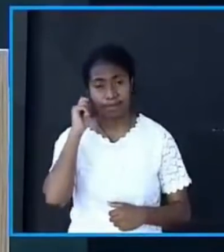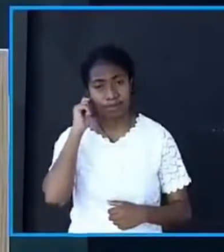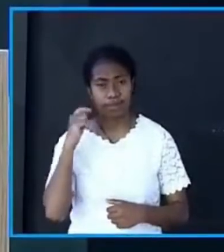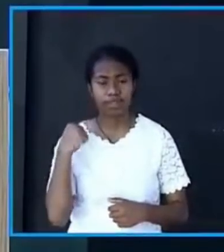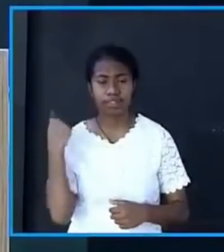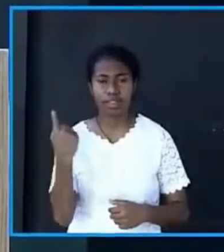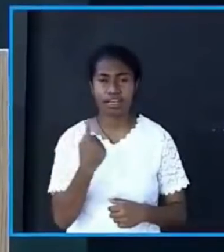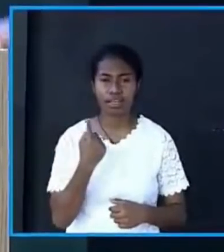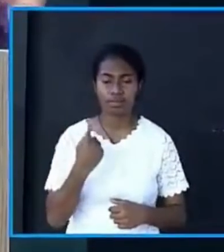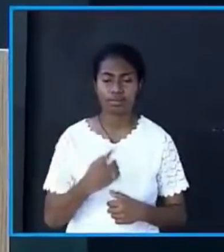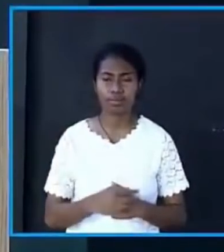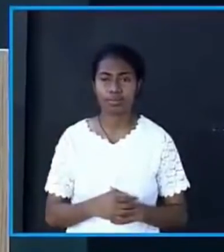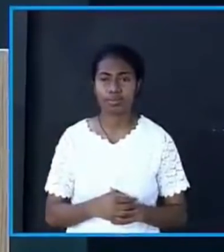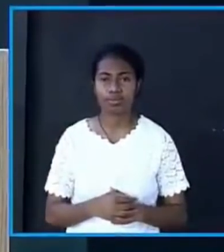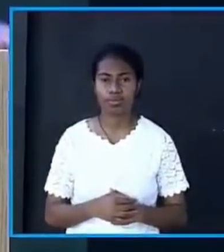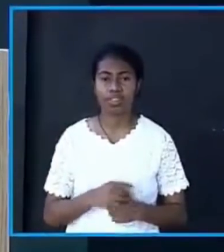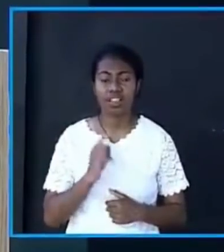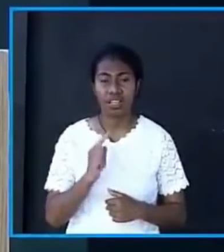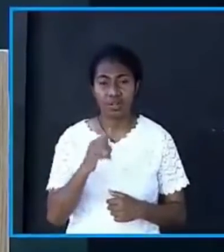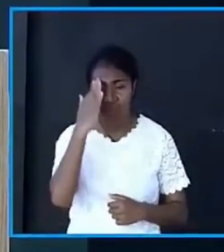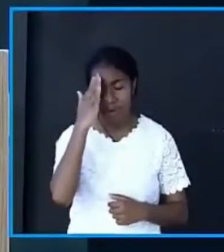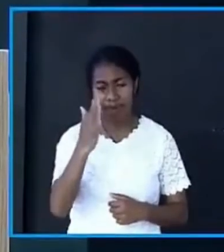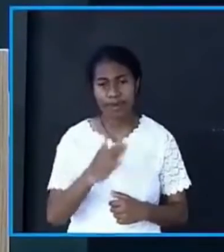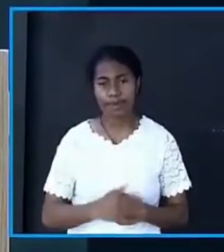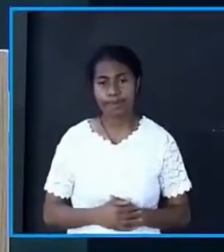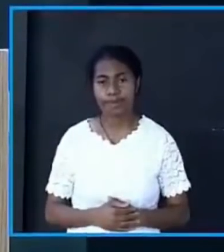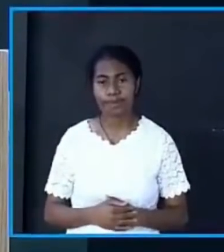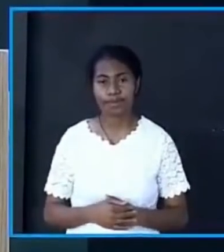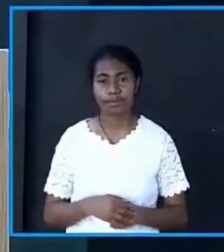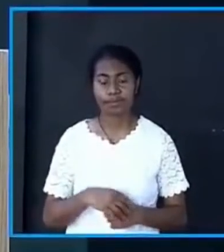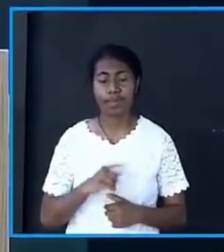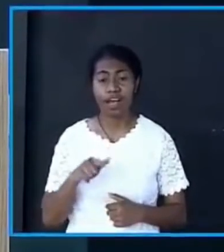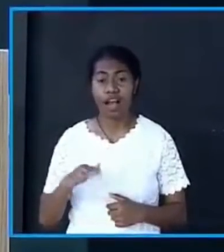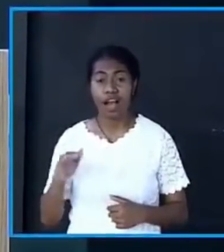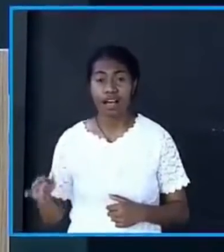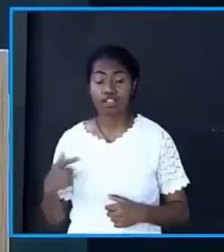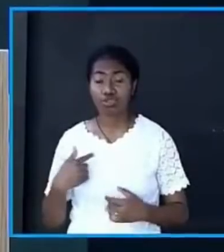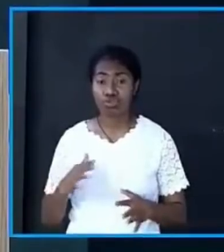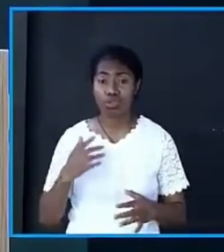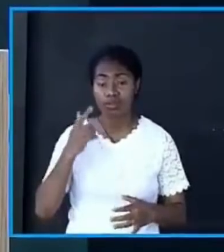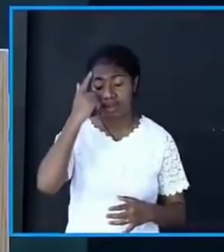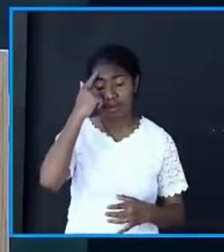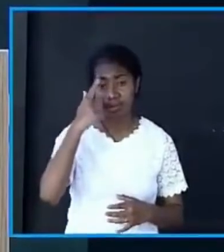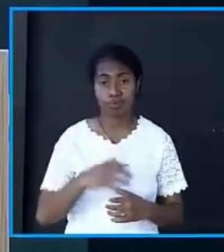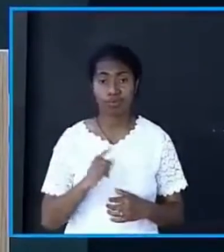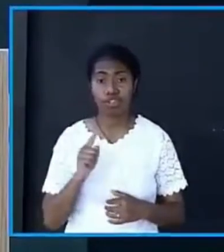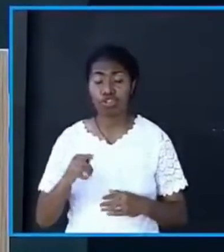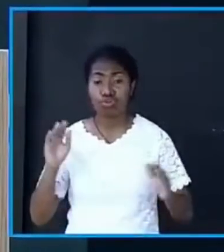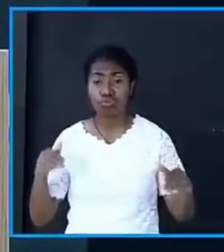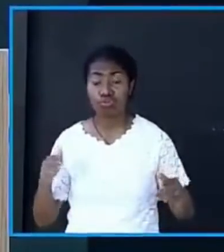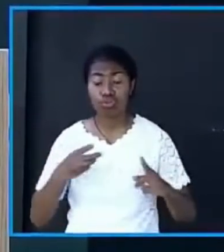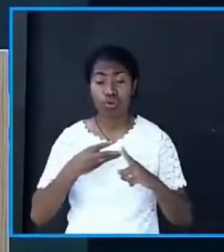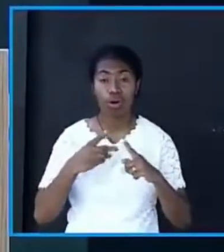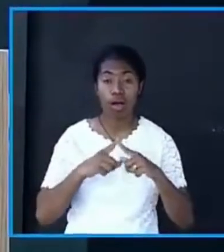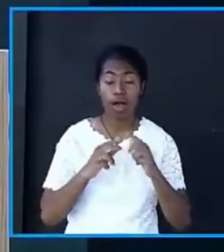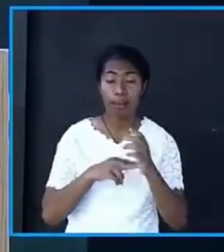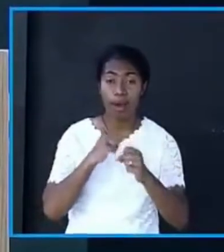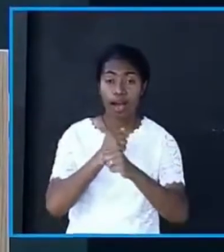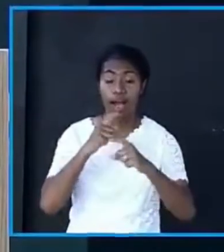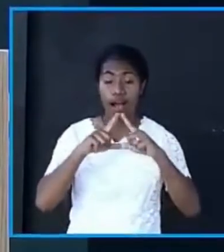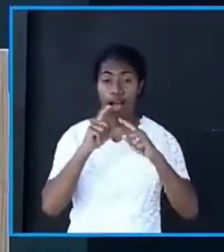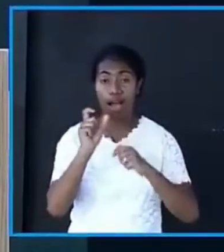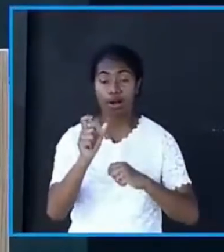ibu tanya lagi nah itu apa ini anak tetapi sudah tanya karena itu burung bangau Hai